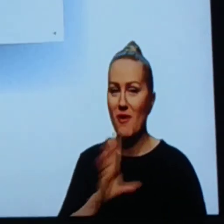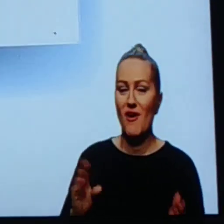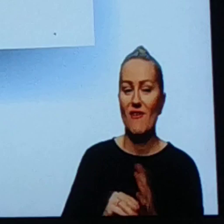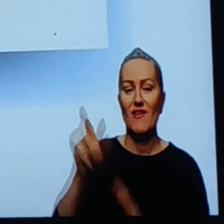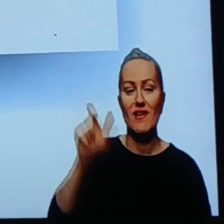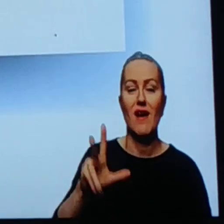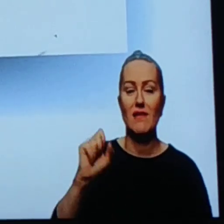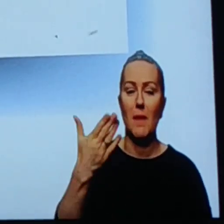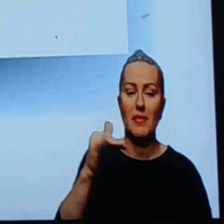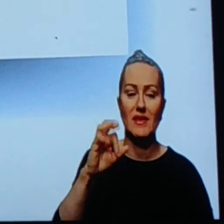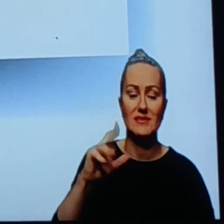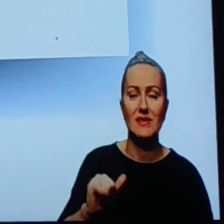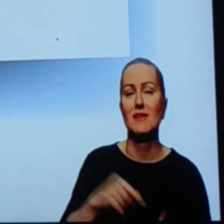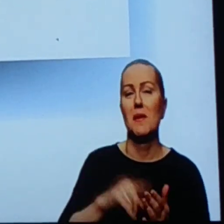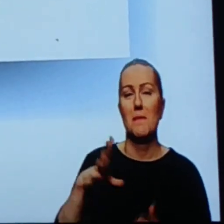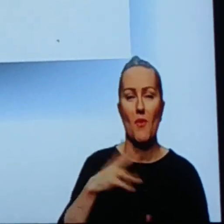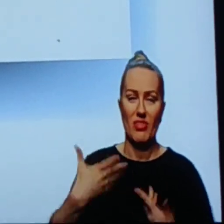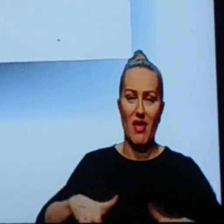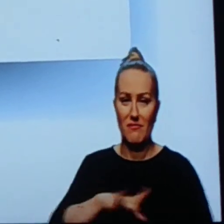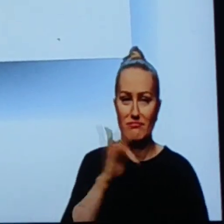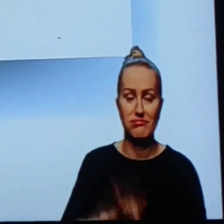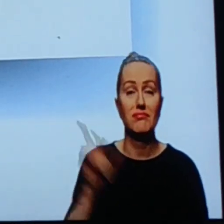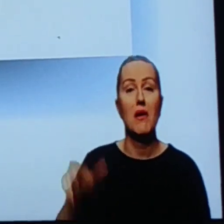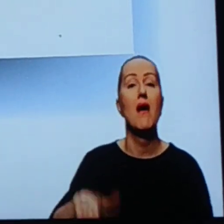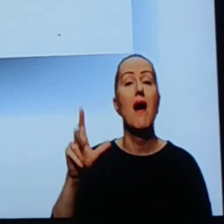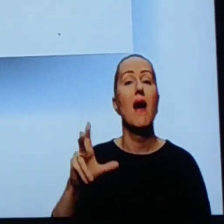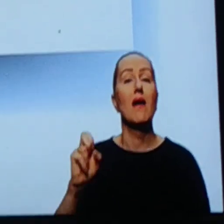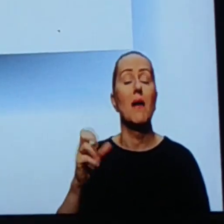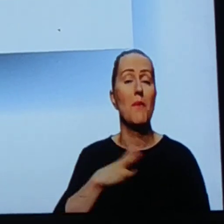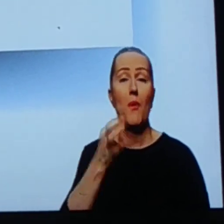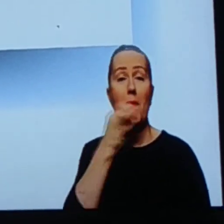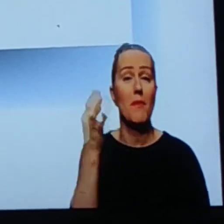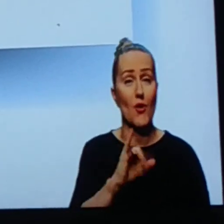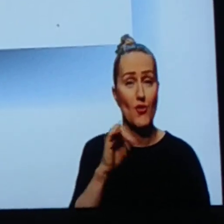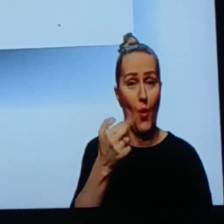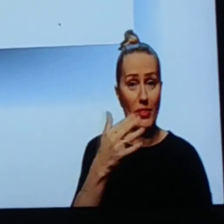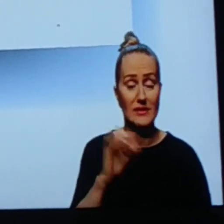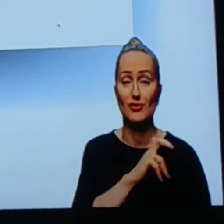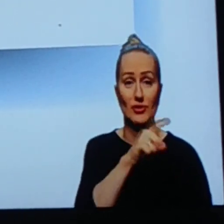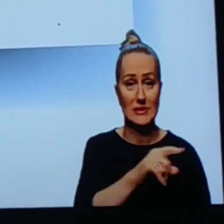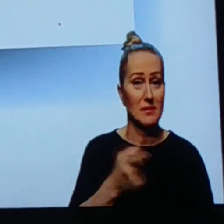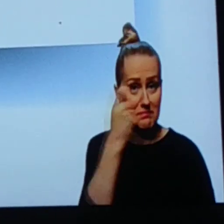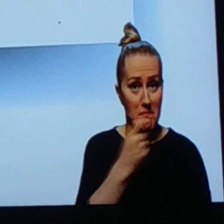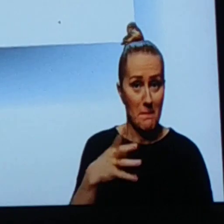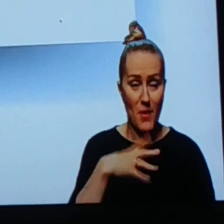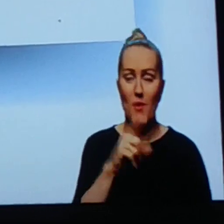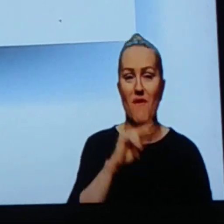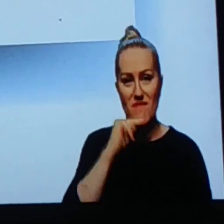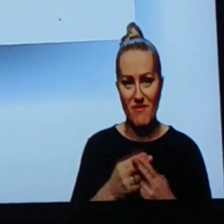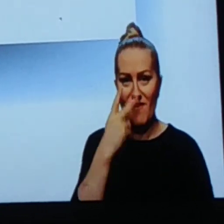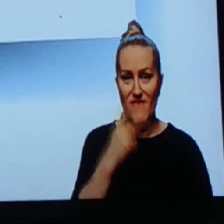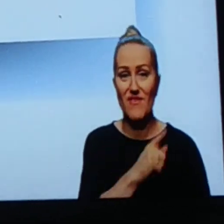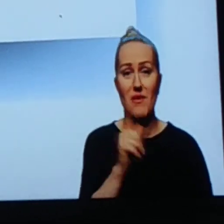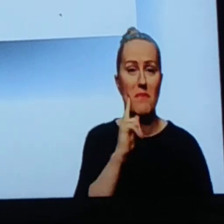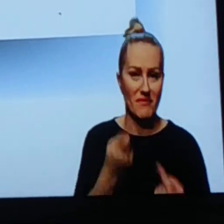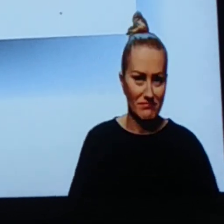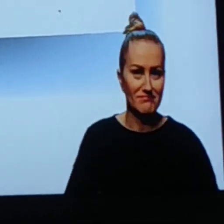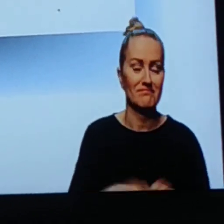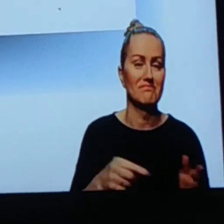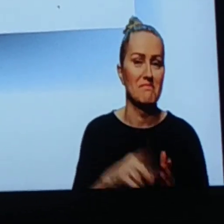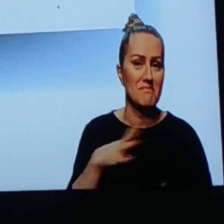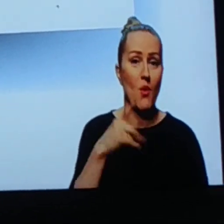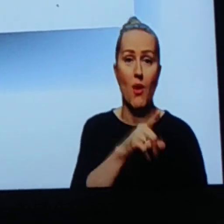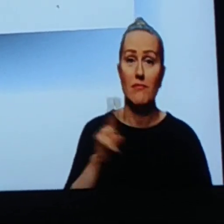Kamińskiemu puszczają nerwy. Na pytanie Dariusza Jońskiego o trzeźwość wystarczyło zaprzeczyć. Jego zachowanie tylko utwierdza słuszność podejrzeń. Pod